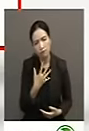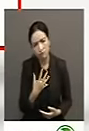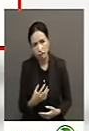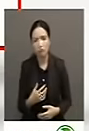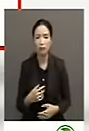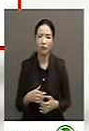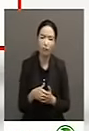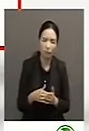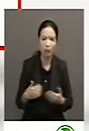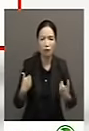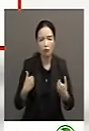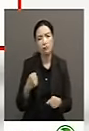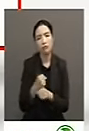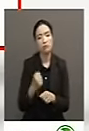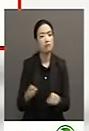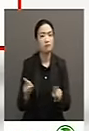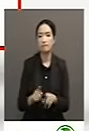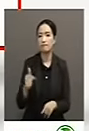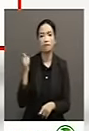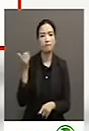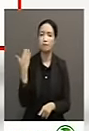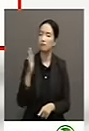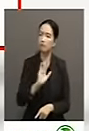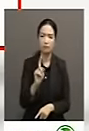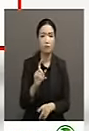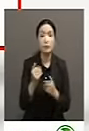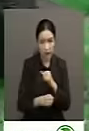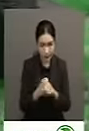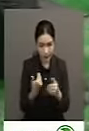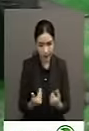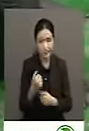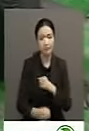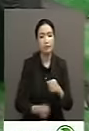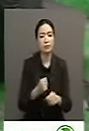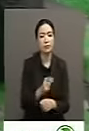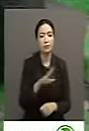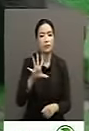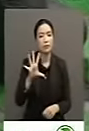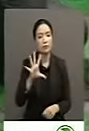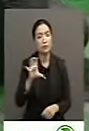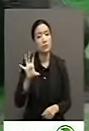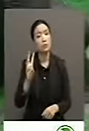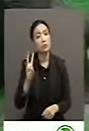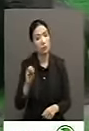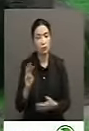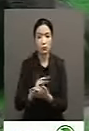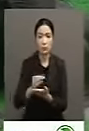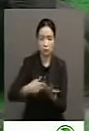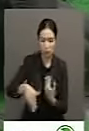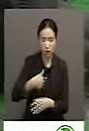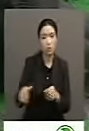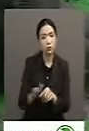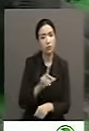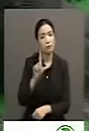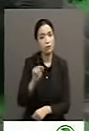ทำงานได้ไม่มากเหมือนเดิมค่ะประสิทธิภาพค่ะและพอมาปีนี้ปี2560เป็นปีที่มูลนิธิครบรอบปี